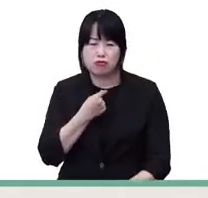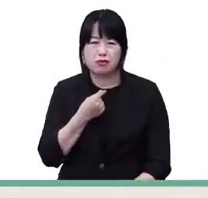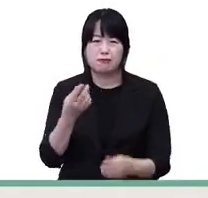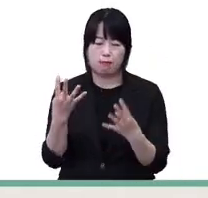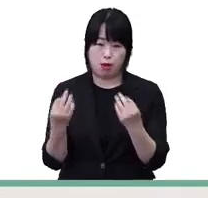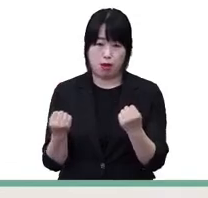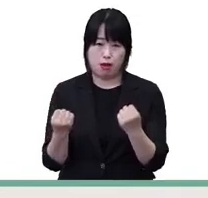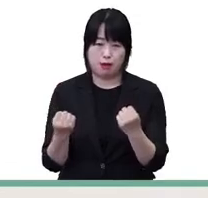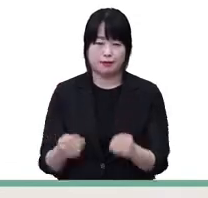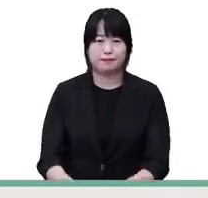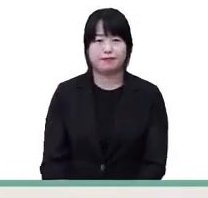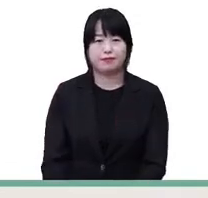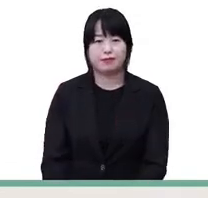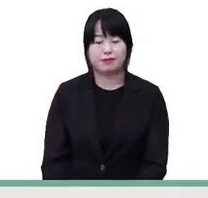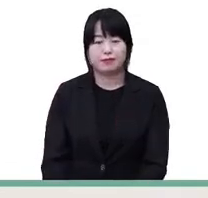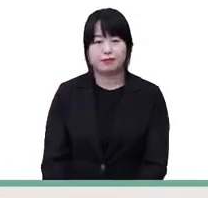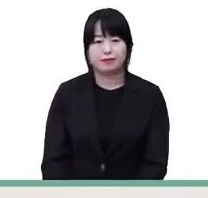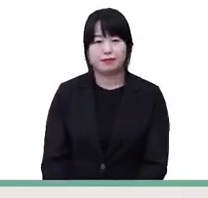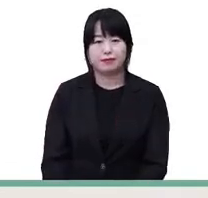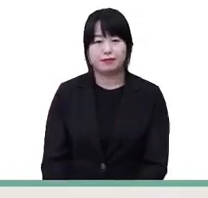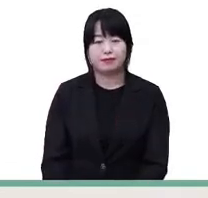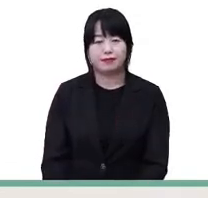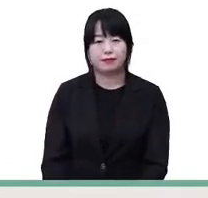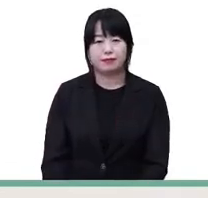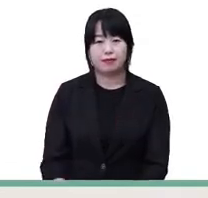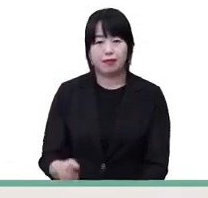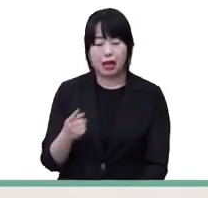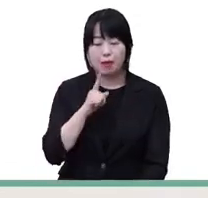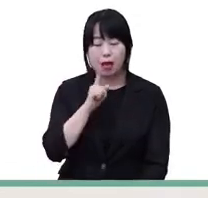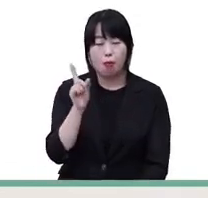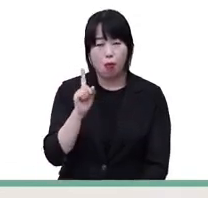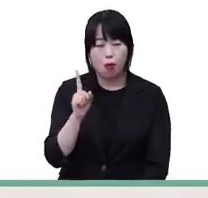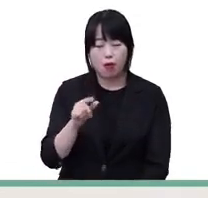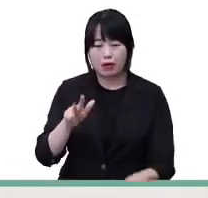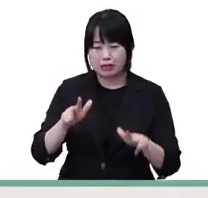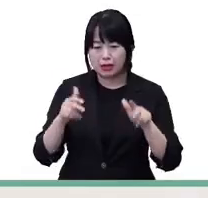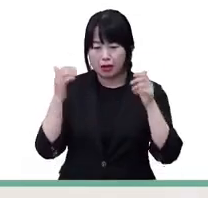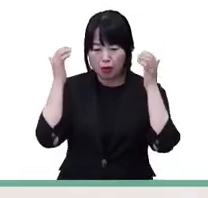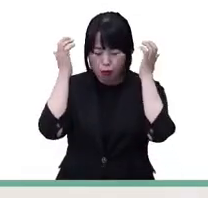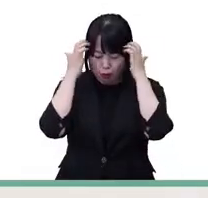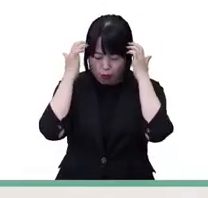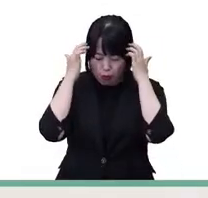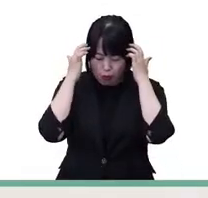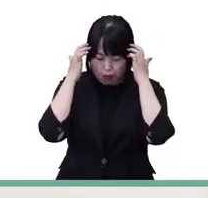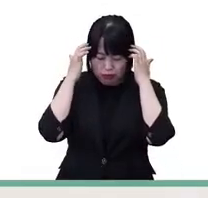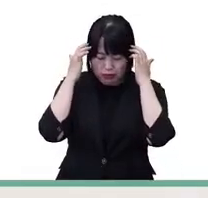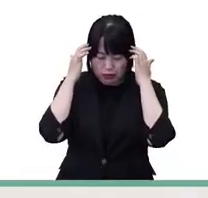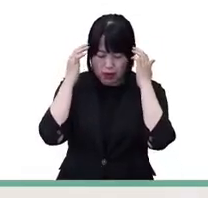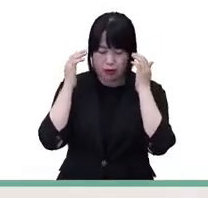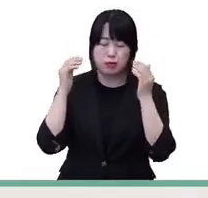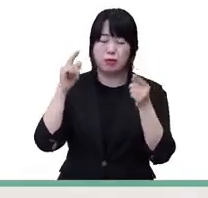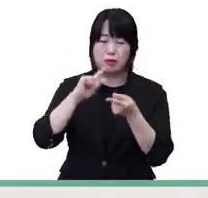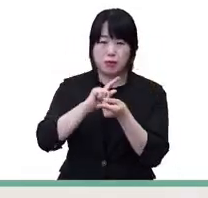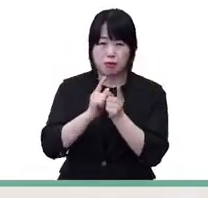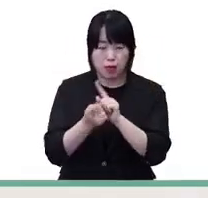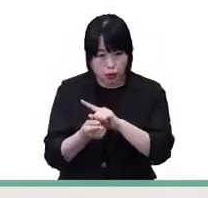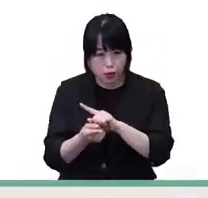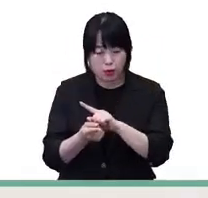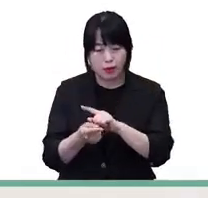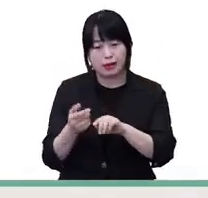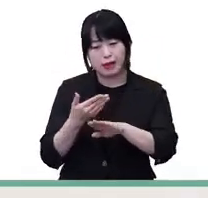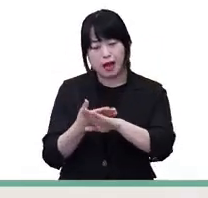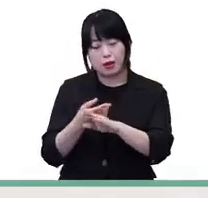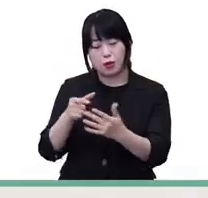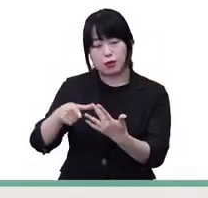꽤 많습니다. 바꿔 말하면 지금의 고통이 조금 달라지거나 다른 선택의